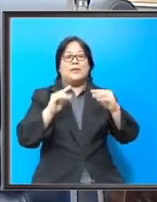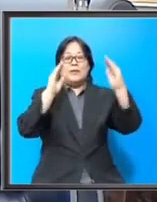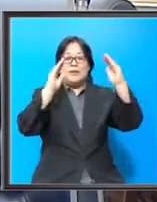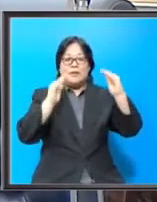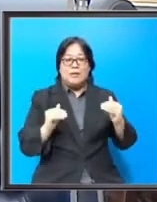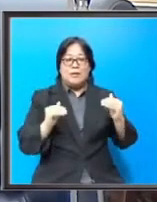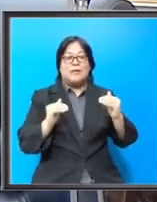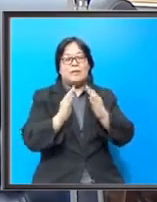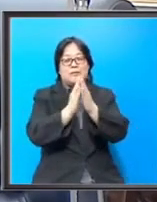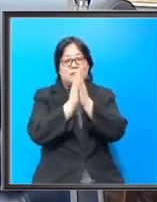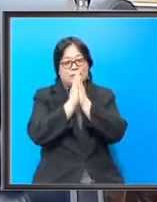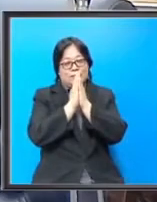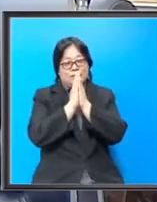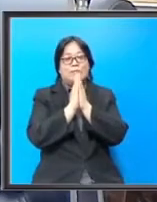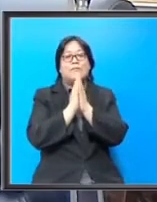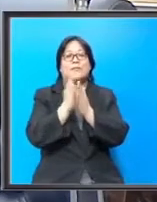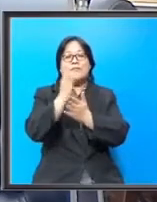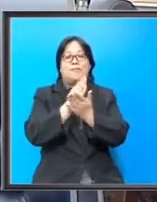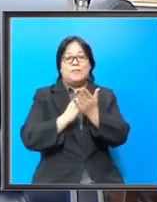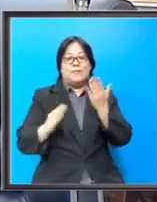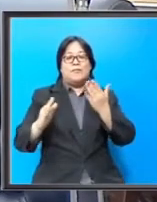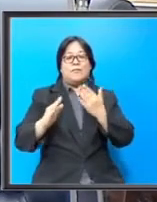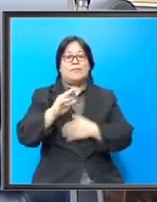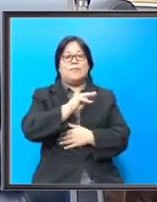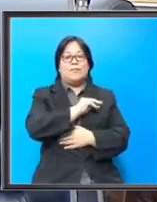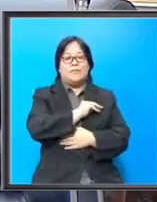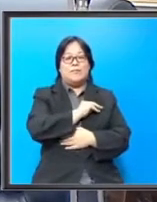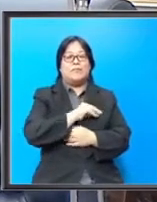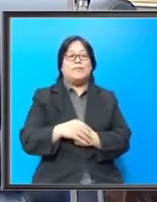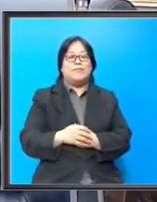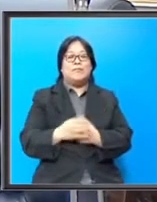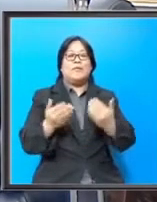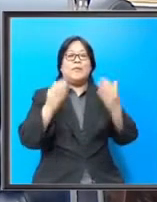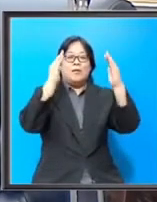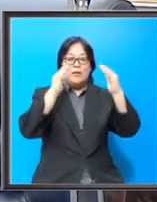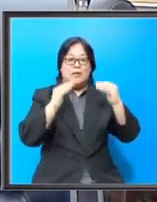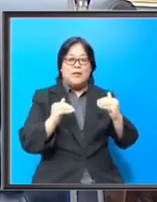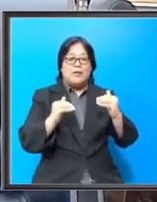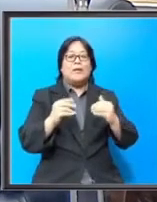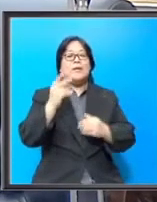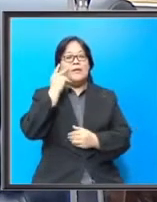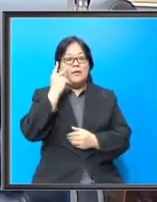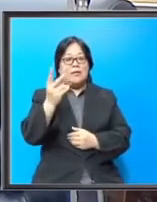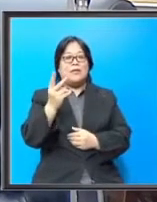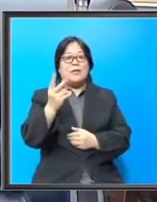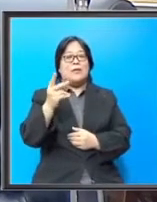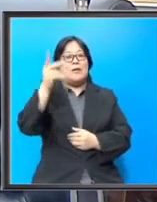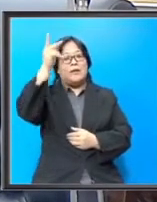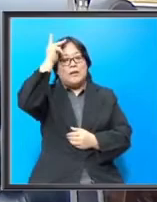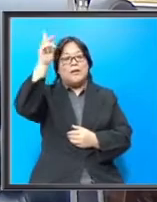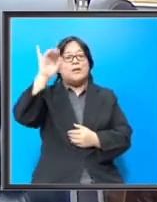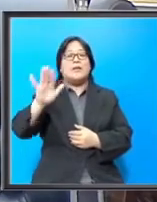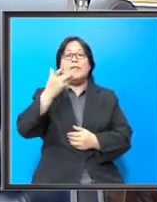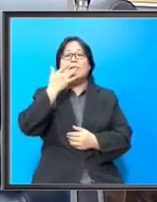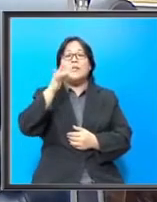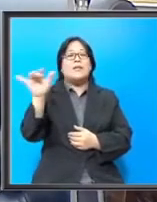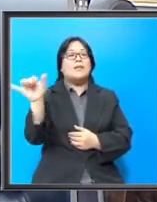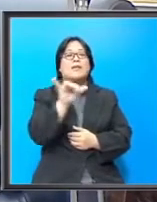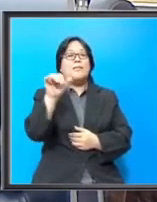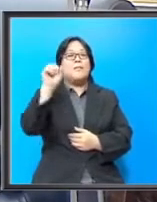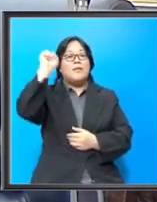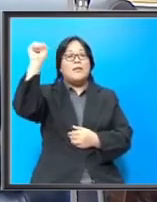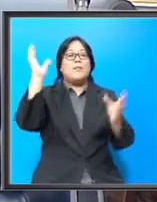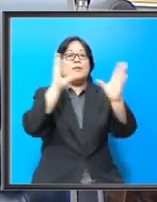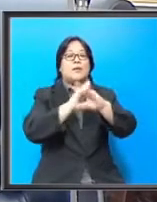mengharap merayu kepada HPH menteri mudah-mudahan ah lihat Atlanta ni nasib biasa mau